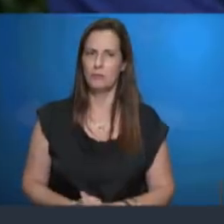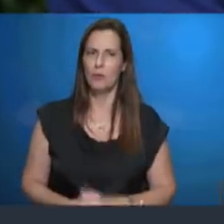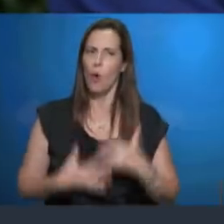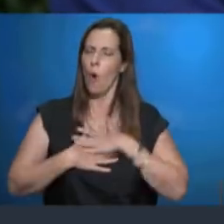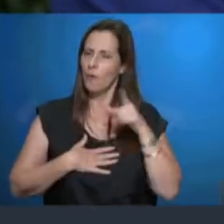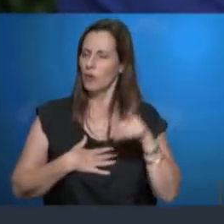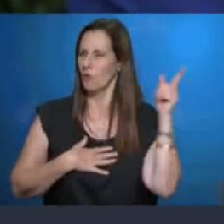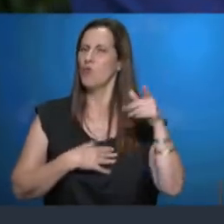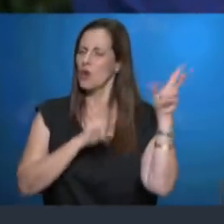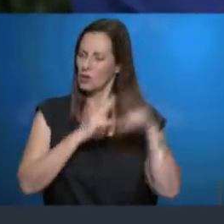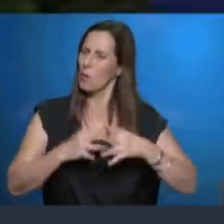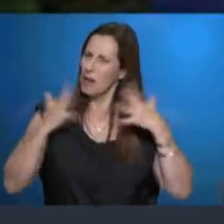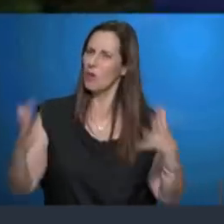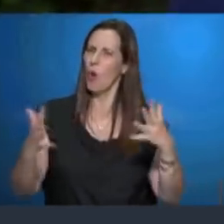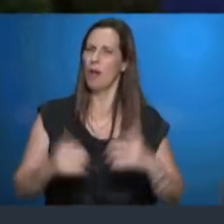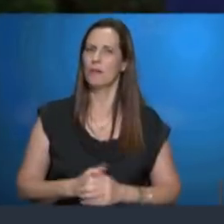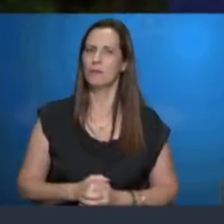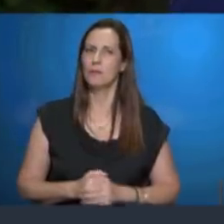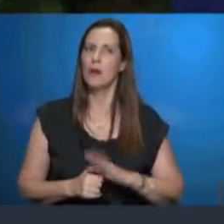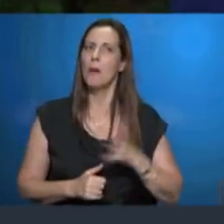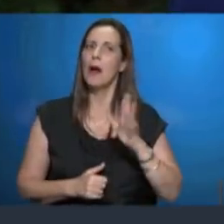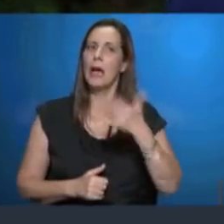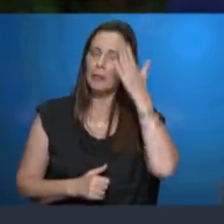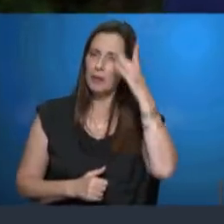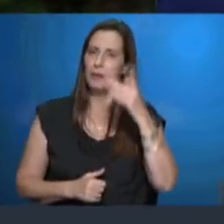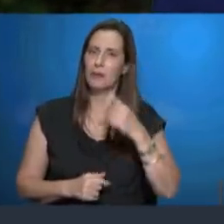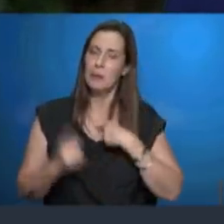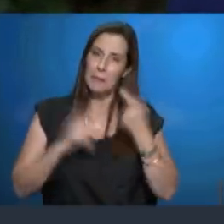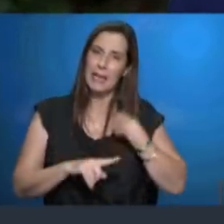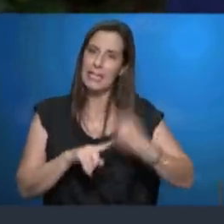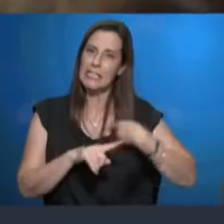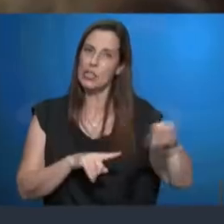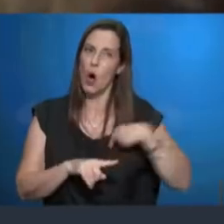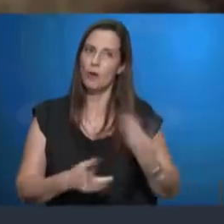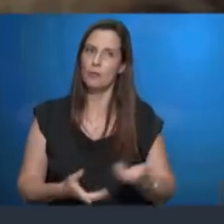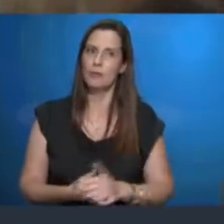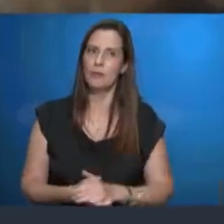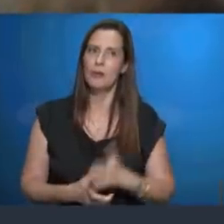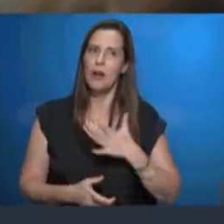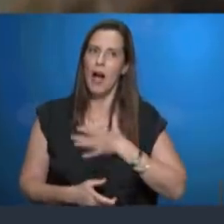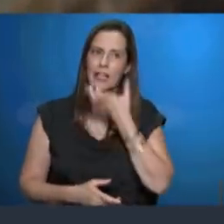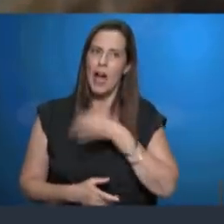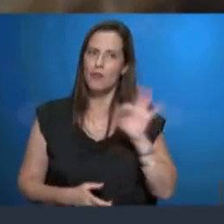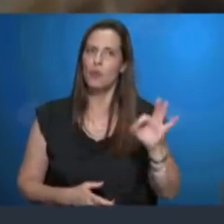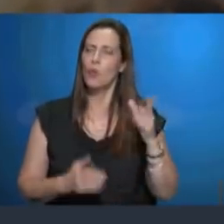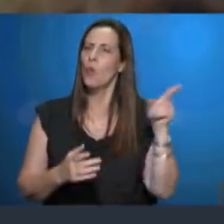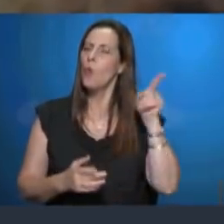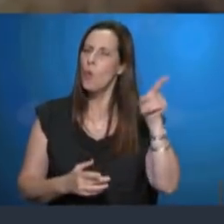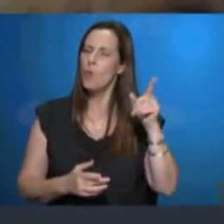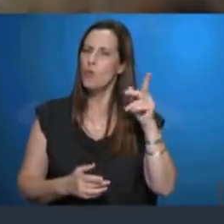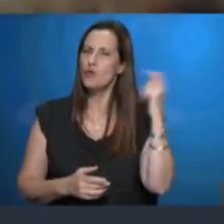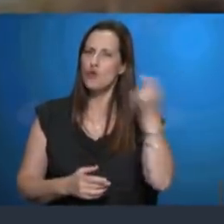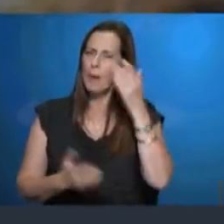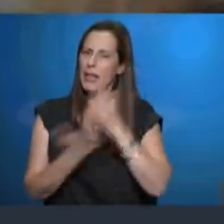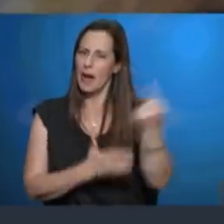אותו. הוא יחזור בגדול. מה ההיכרות שלך עם אלי? במקרה גיסו. אז אני ערב שלו. הוא